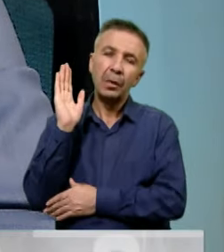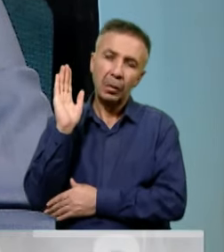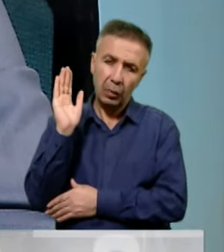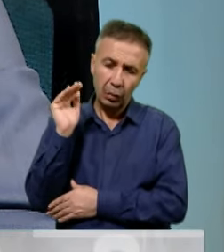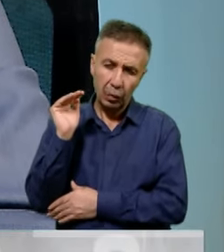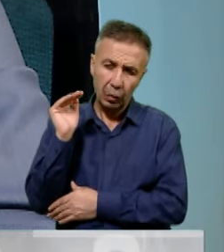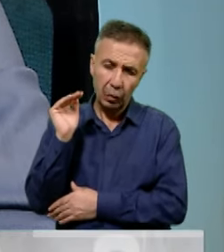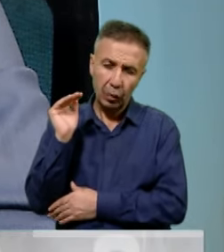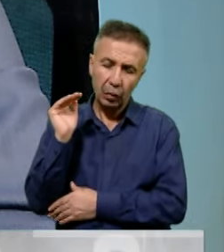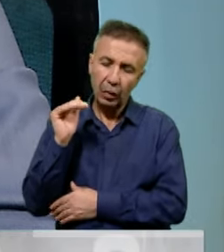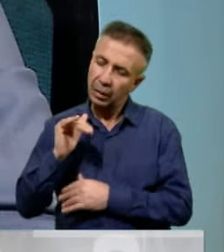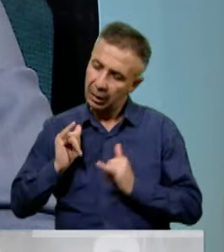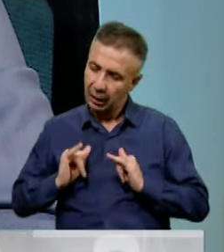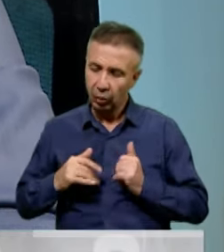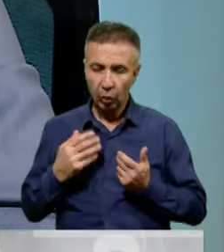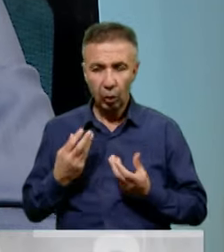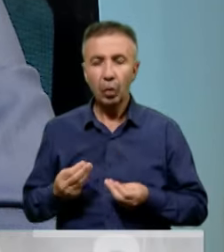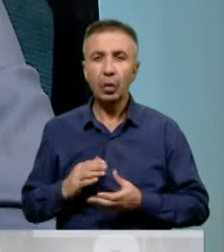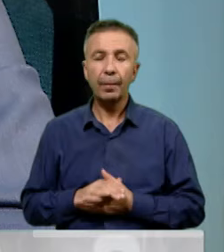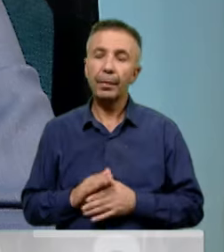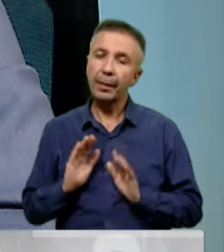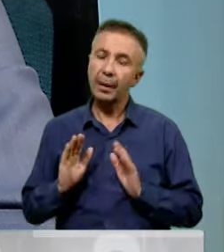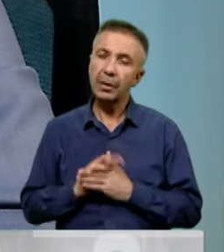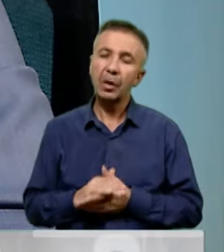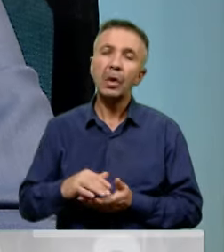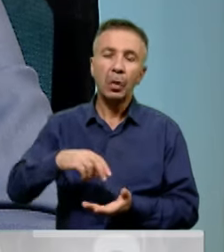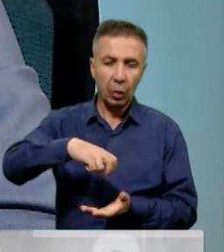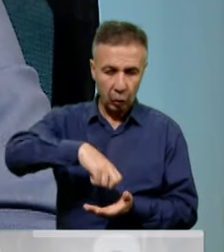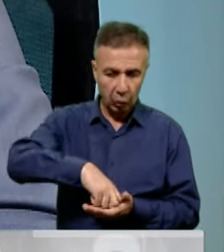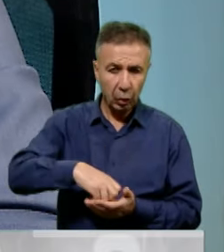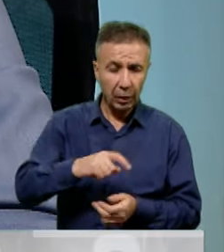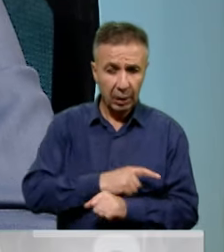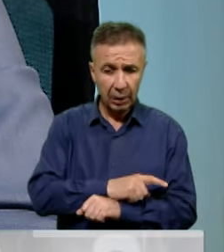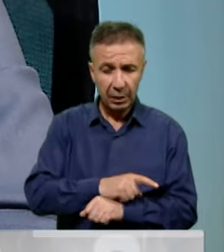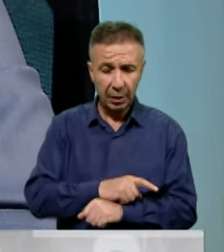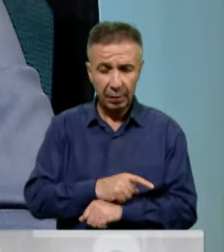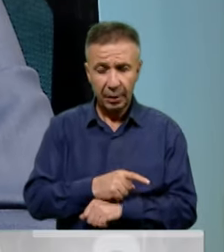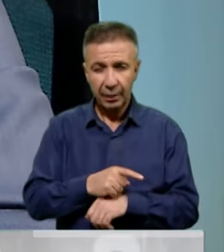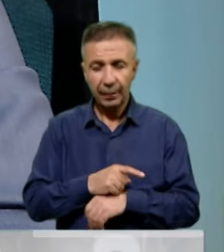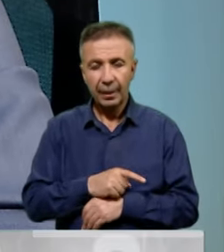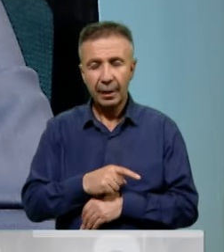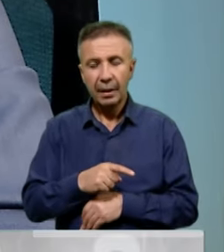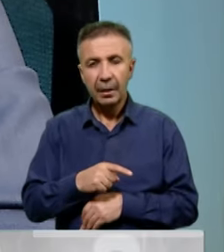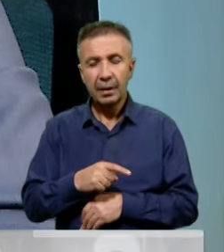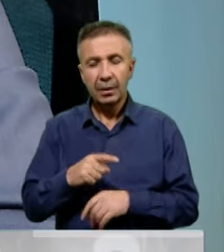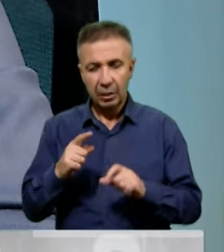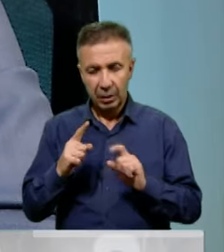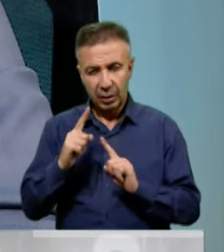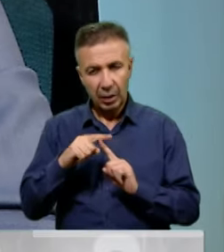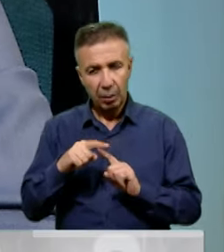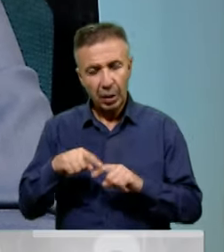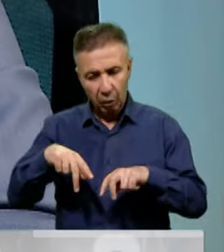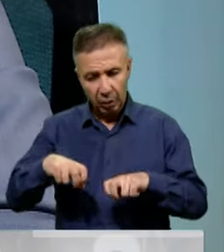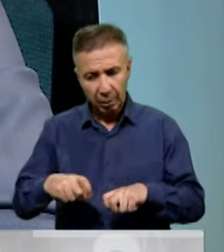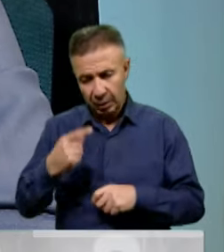rahat bir şekilde de yapabiliyorlar. Ancak oturdukları zaman ima ile yani taburaya oturdukları zaman